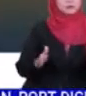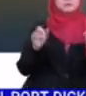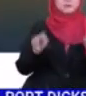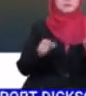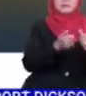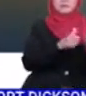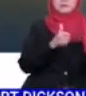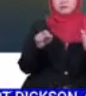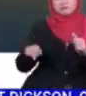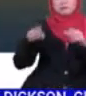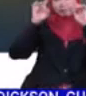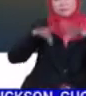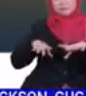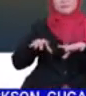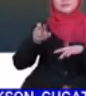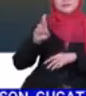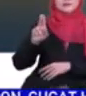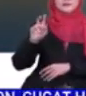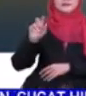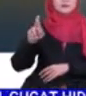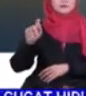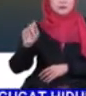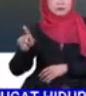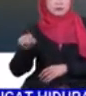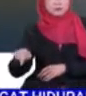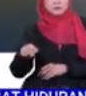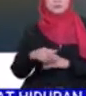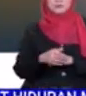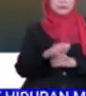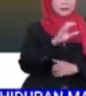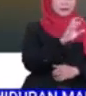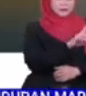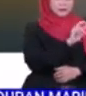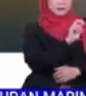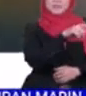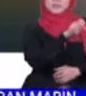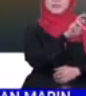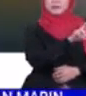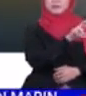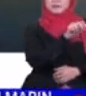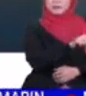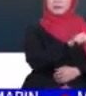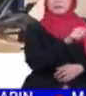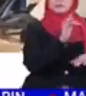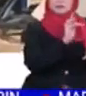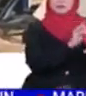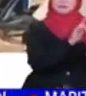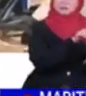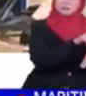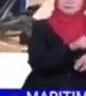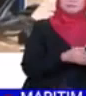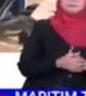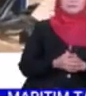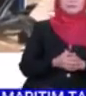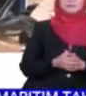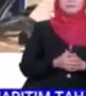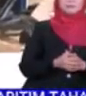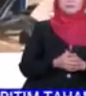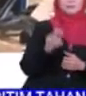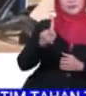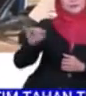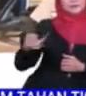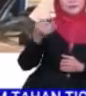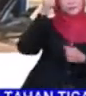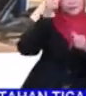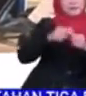RTK antigen daripada 10 orang yang buat RT-PCR walaupun PCR lebih sensitif. Khairi